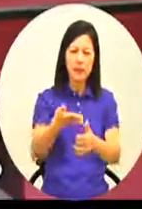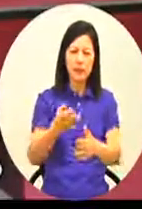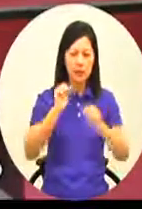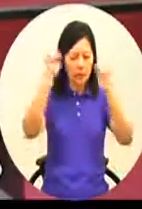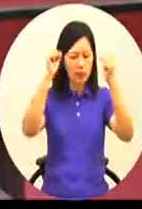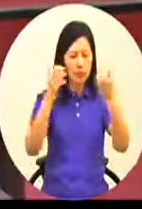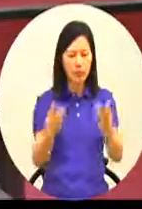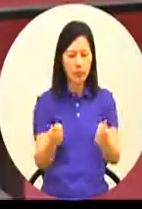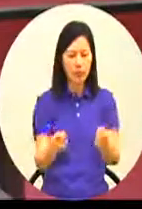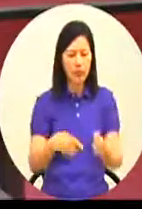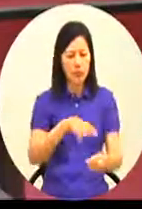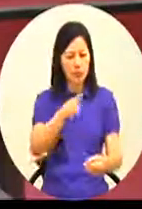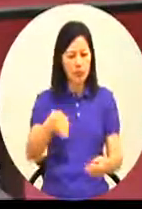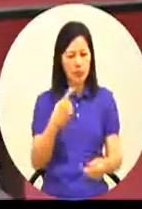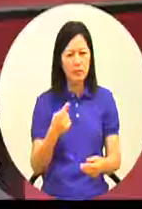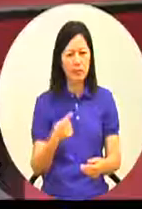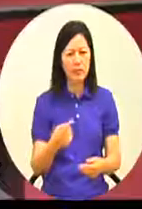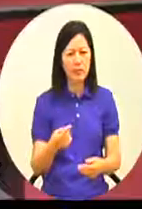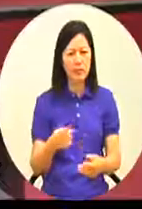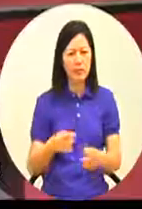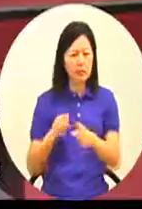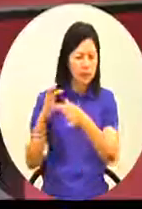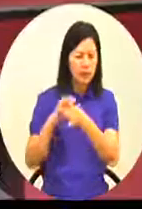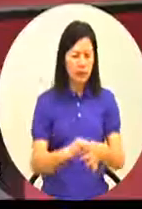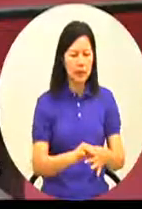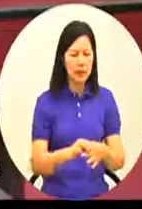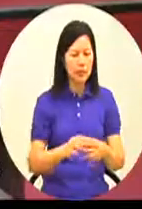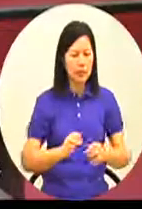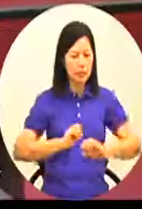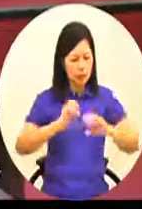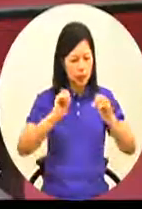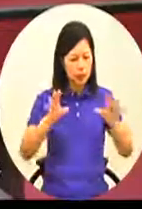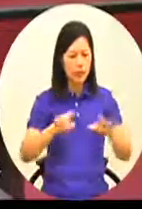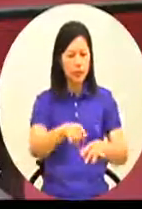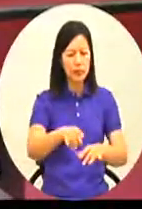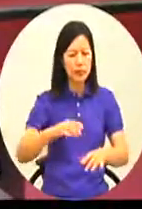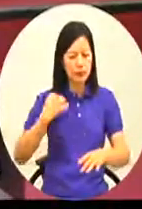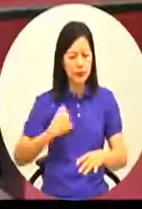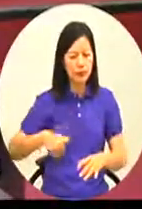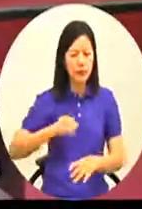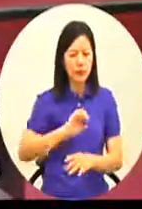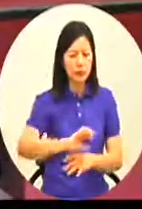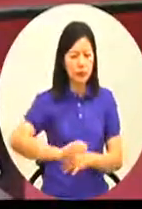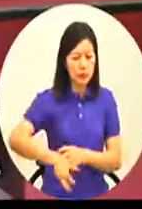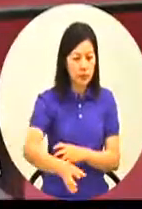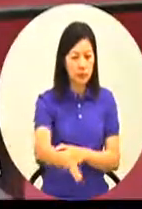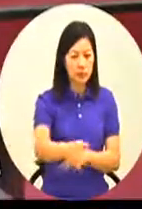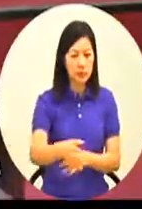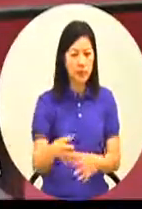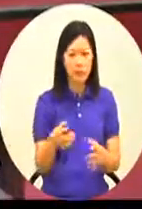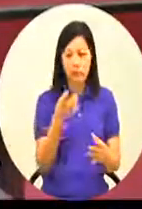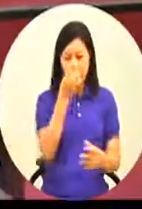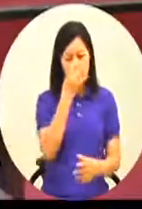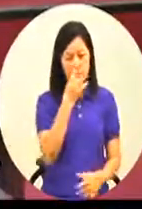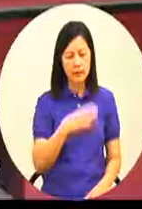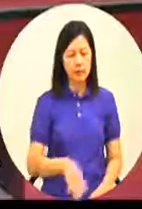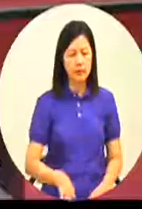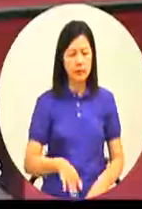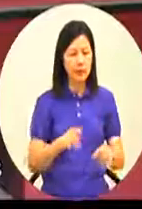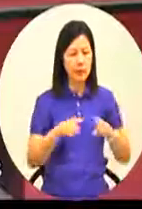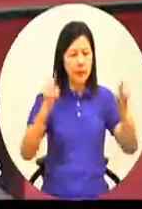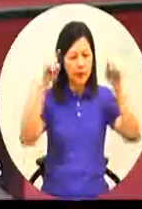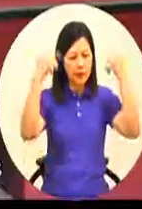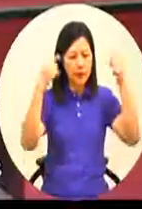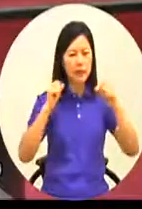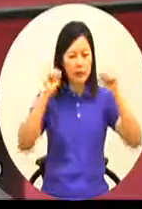域，那他们就没有办法来持续来推动这个法式滚球，这个也是变成他们平常的运动爱好